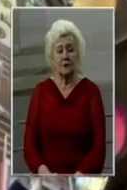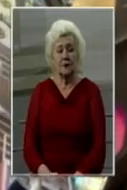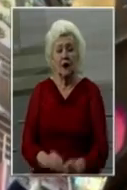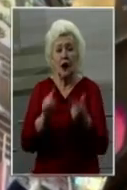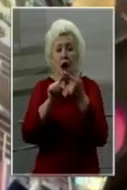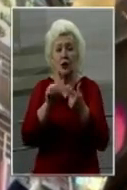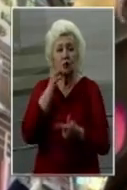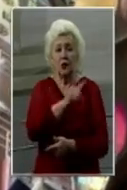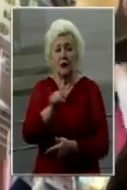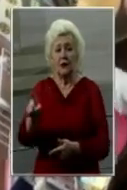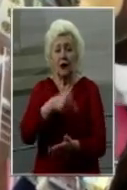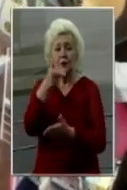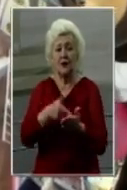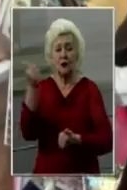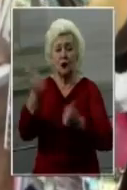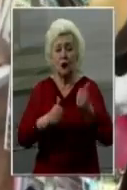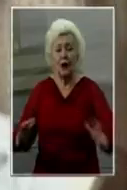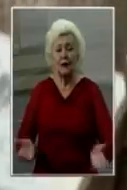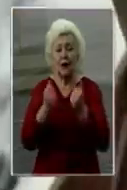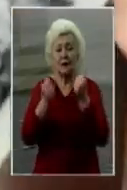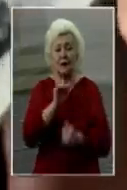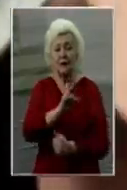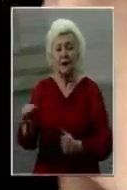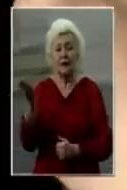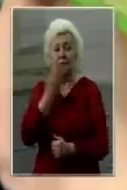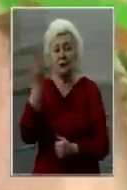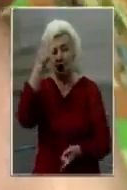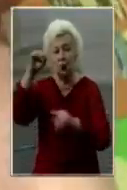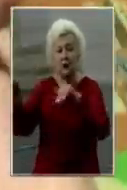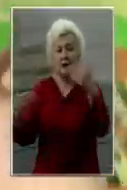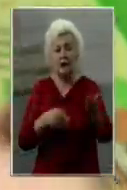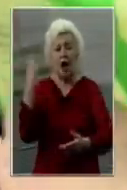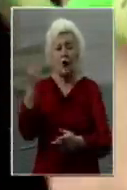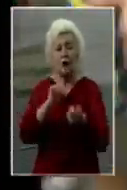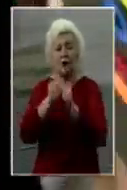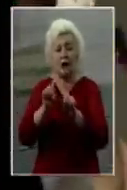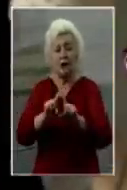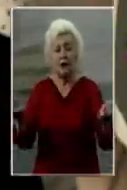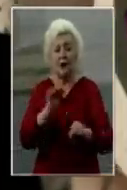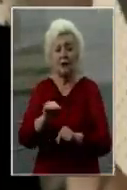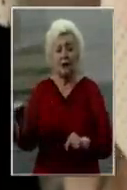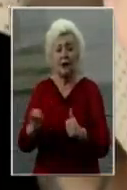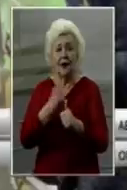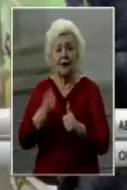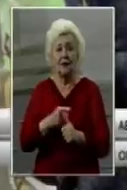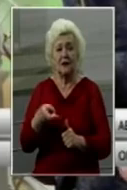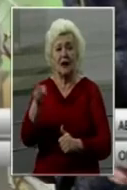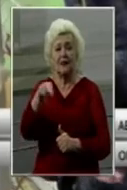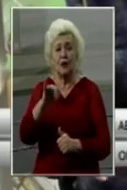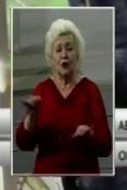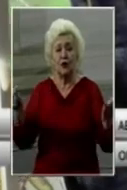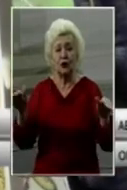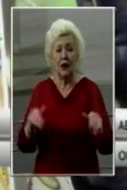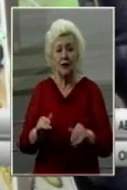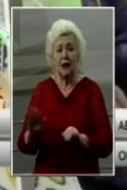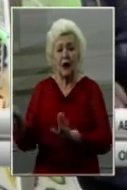Другий етап міського конкурсу на підтримку дитячого читання ініціювала обласна бібліотека для дітей імені Дніпрової Чайки. До участі